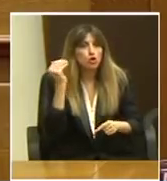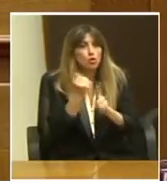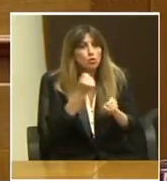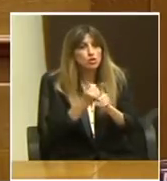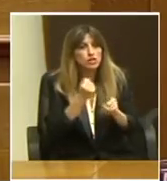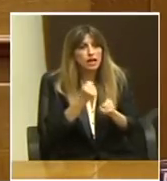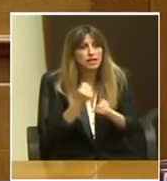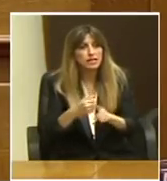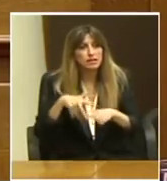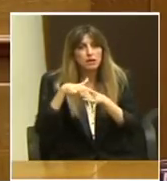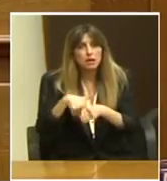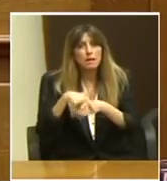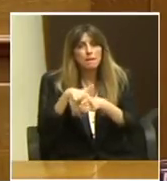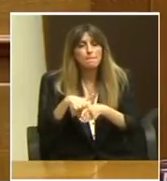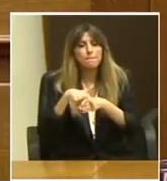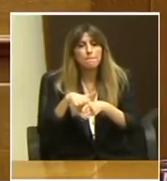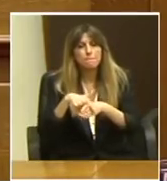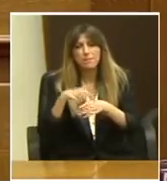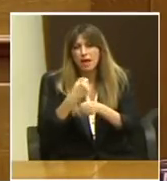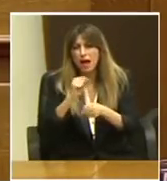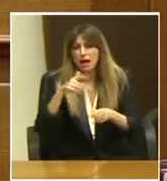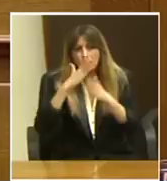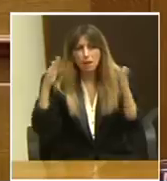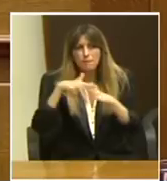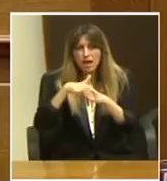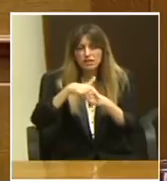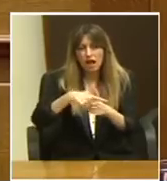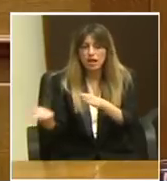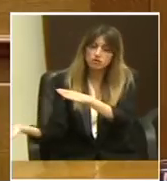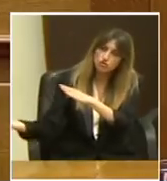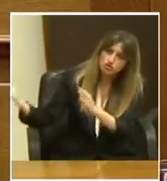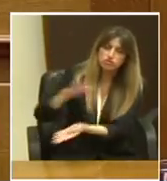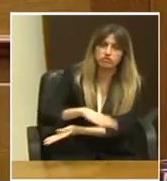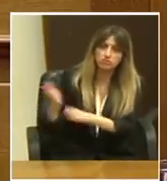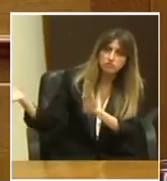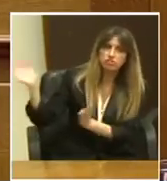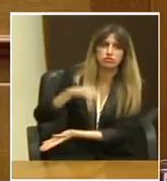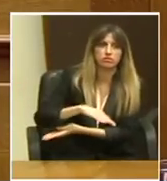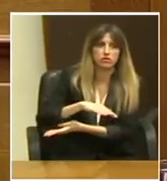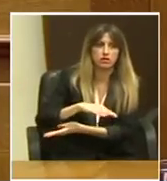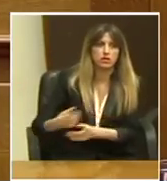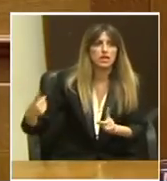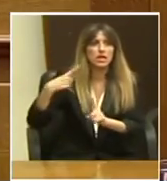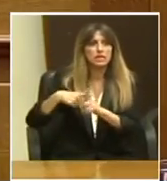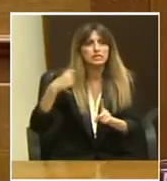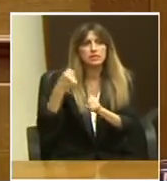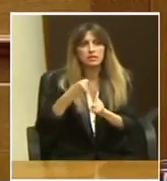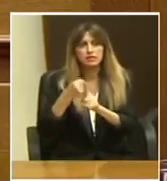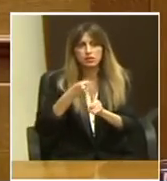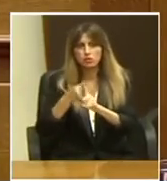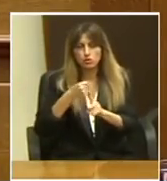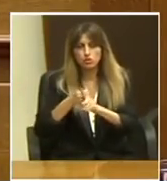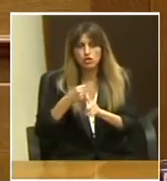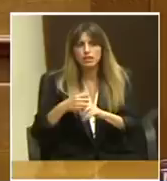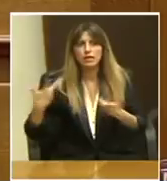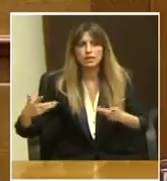όνομα του αεροδρομίου και να αλλάξει και το όνομα της λεωφόρου που συνδέει τα ελληνικά σύνορα με τα Σκόπια.